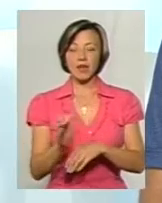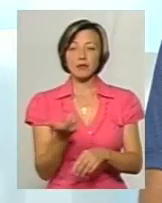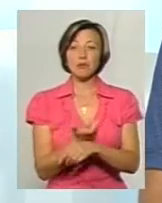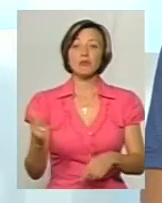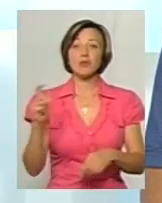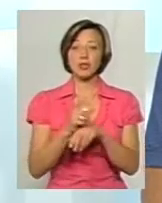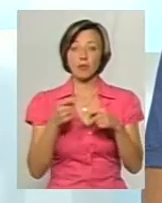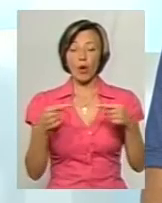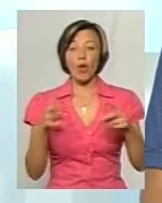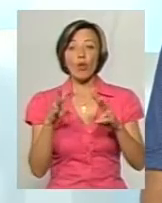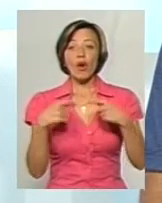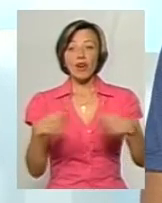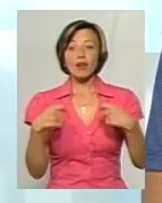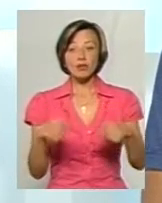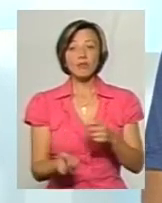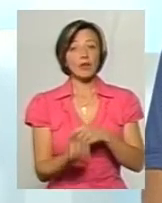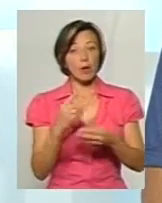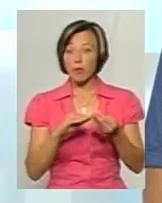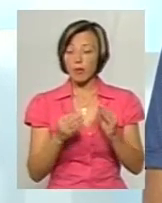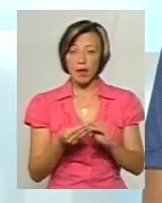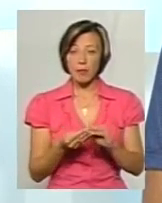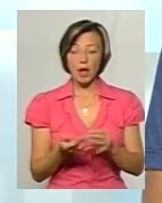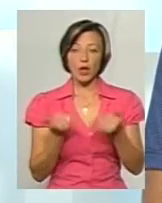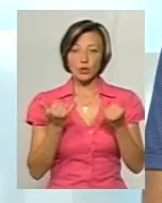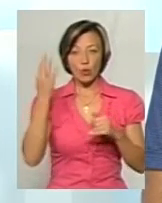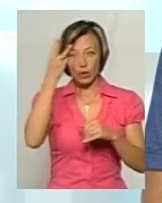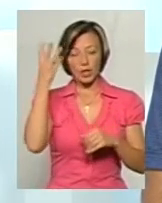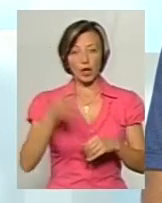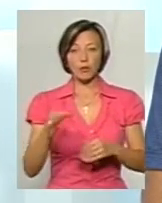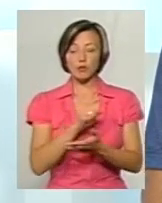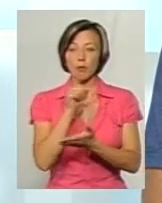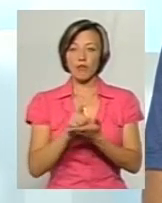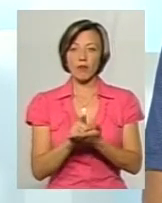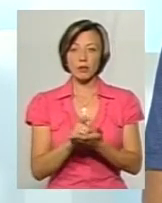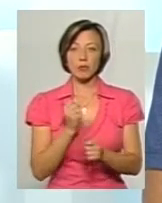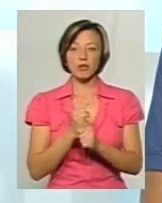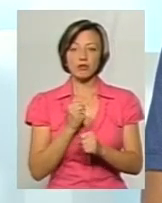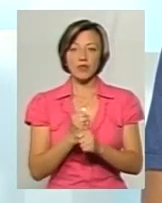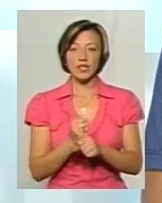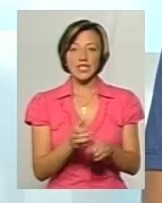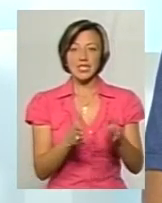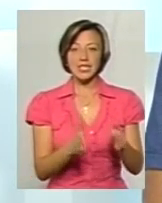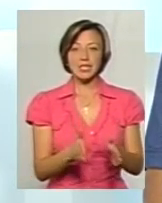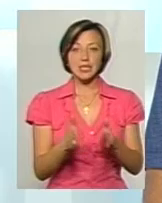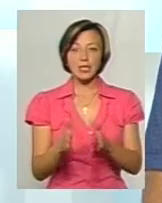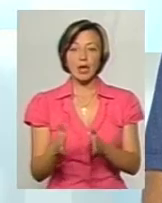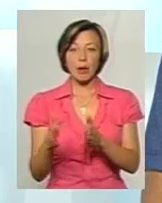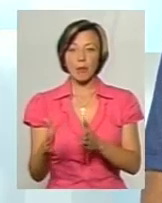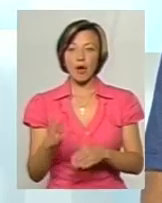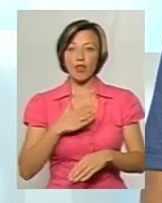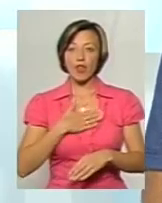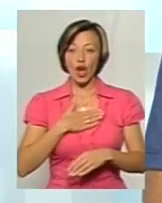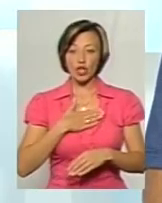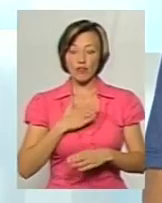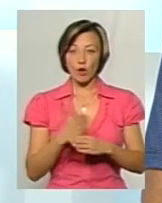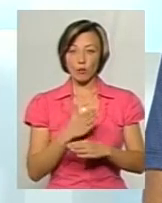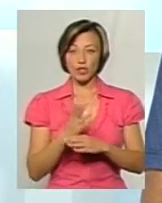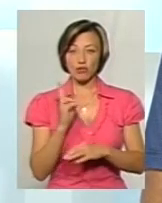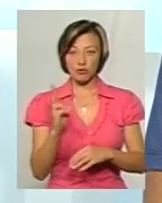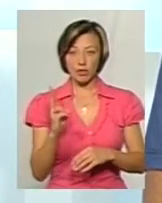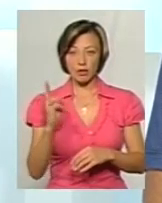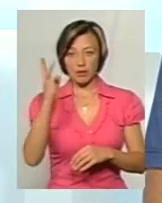але реалізовувати сьогодні виникає проблема. Сьогодні на Хмельниччині повинна працювати система, що наш виробничник,